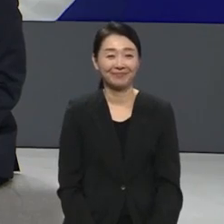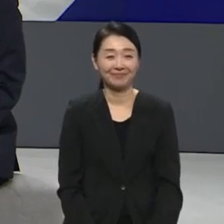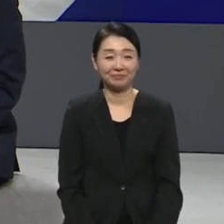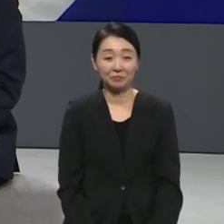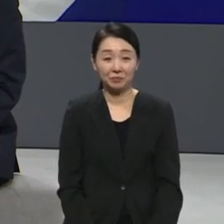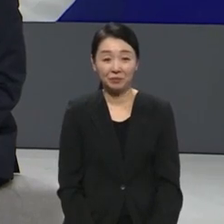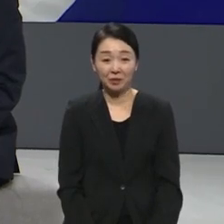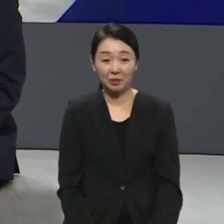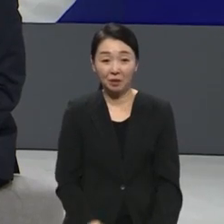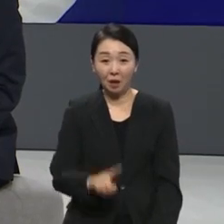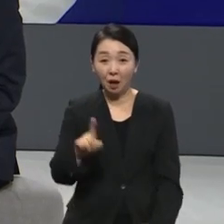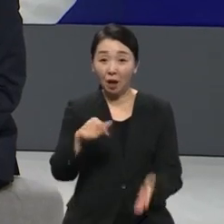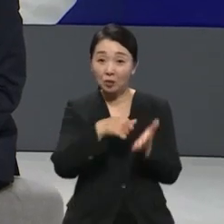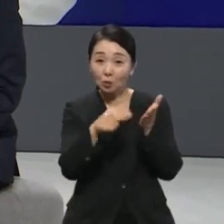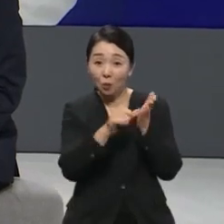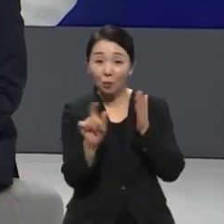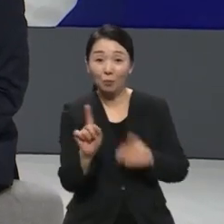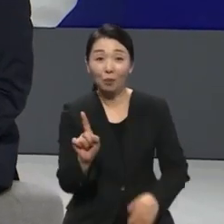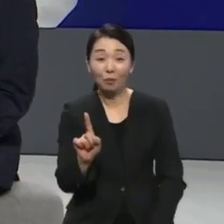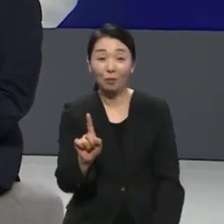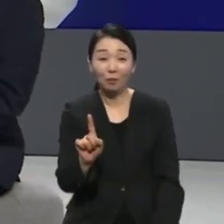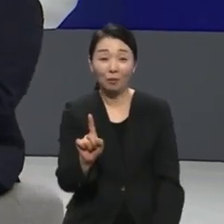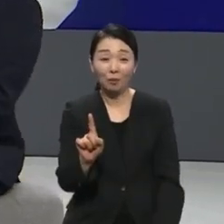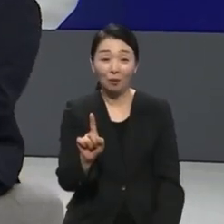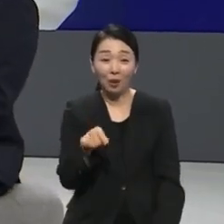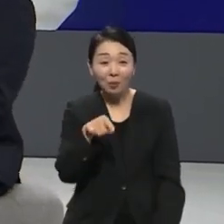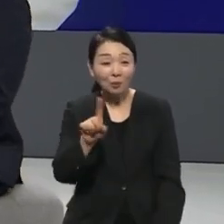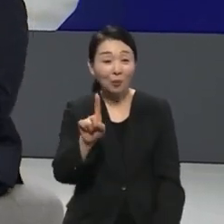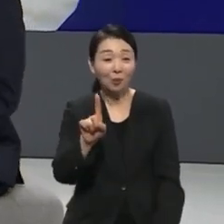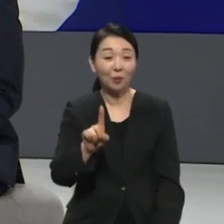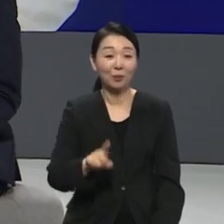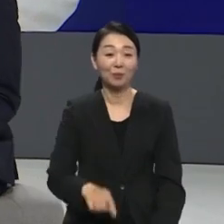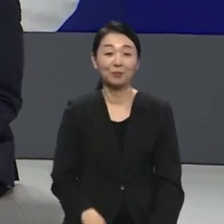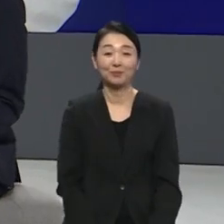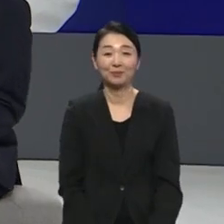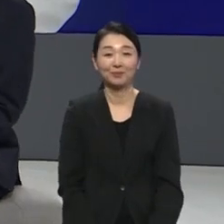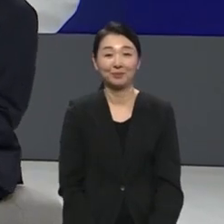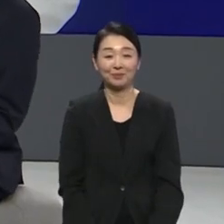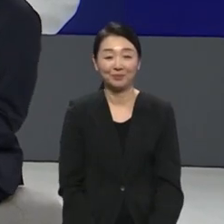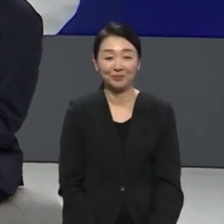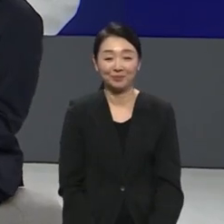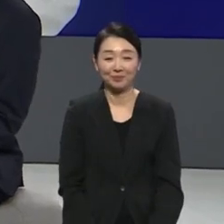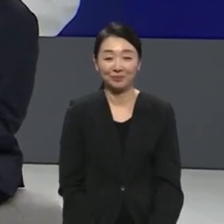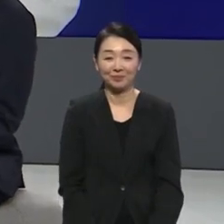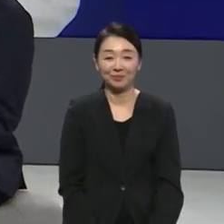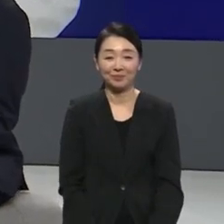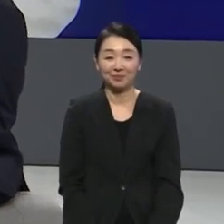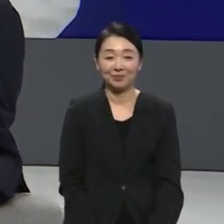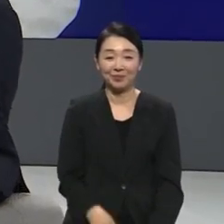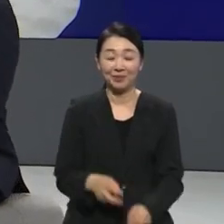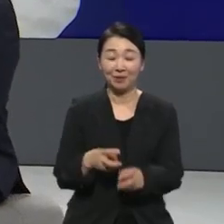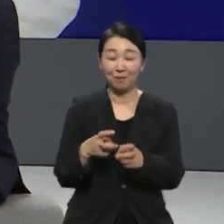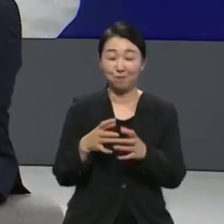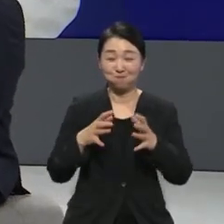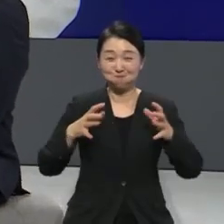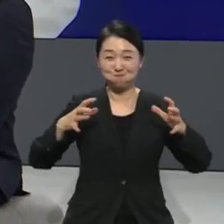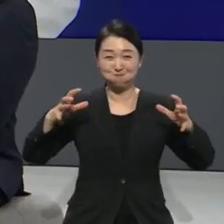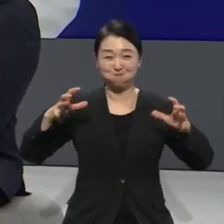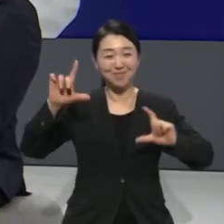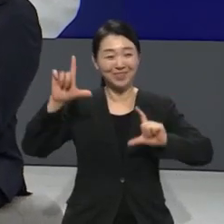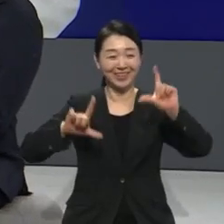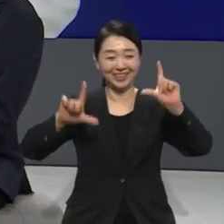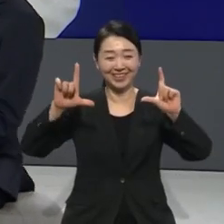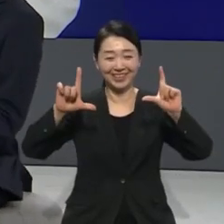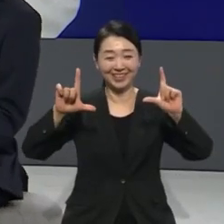이걸 지웁니다. 딱히 앵커 이거 뭐죠? 네. 앵커. 저 다이어트 하기 전에 한창 살쪄있을 때 네.